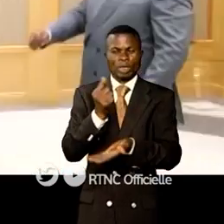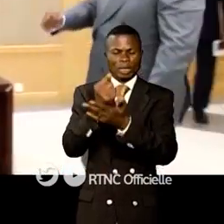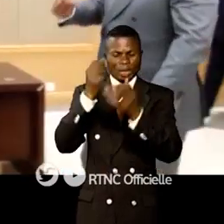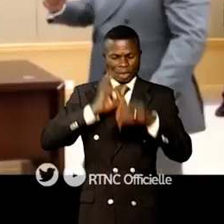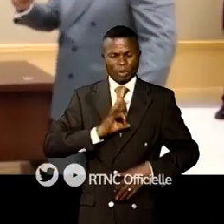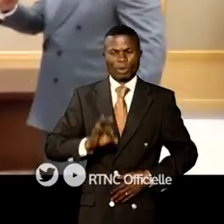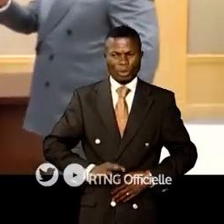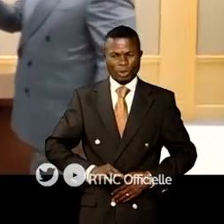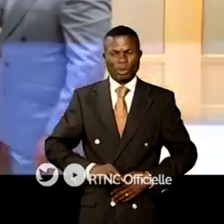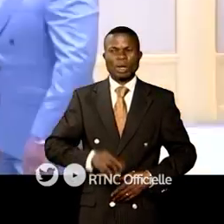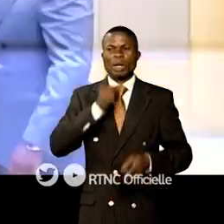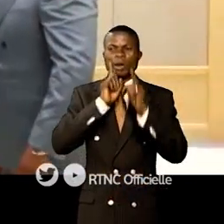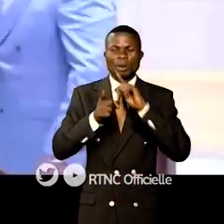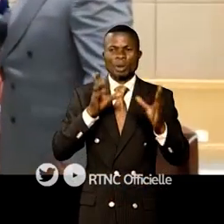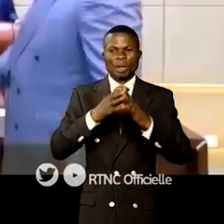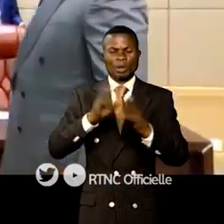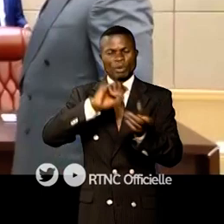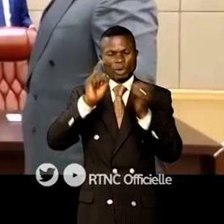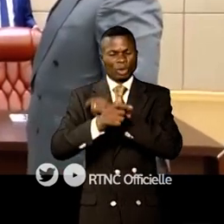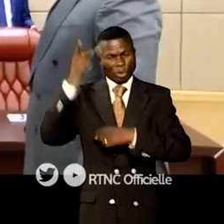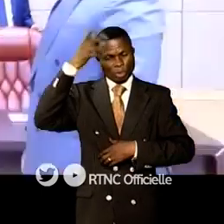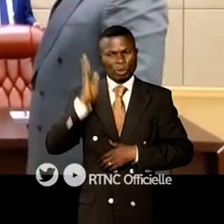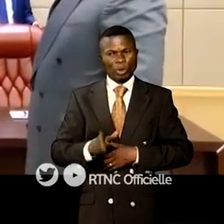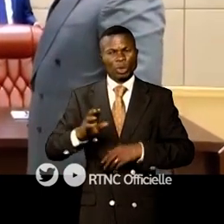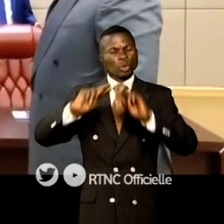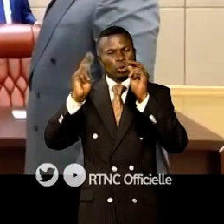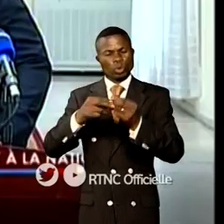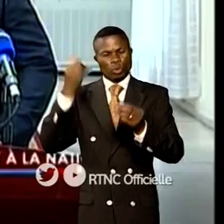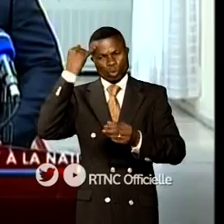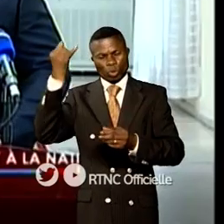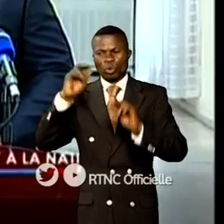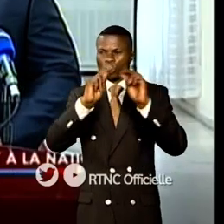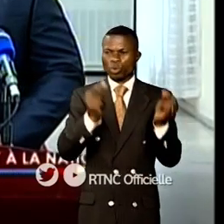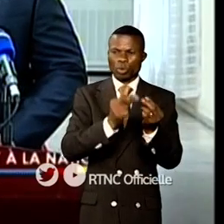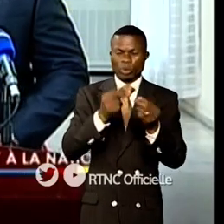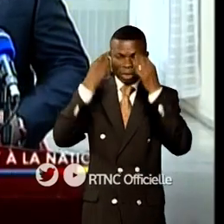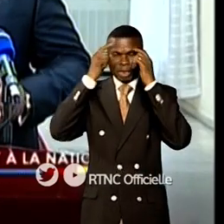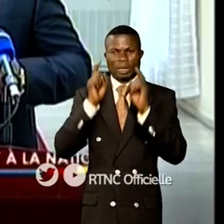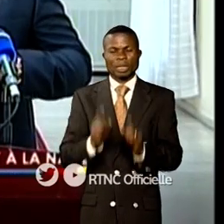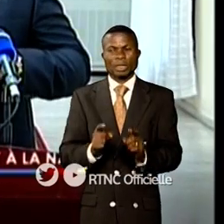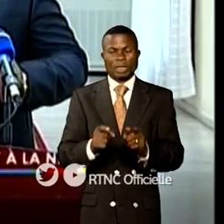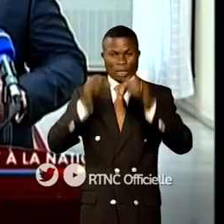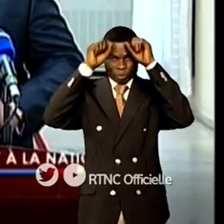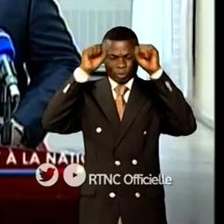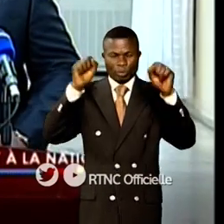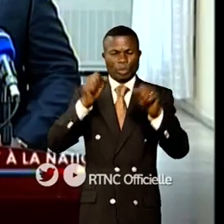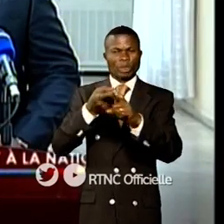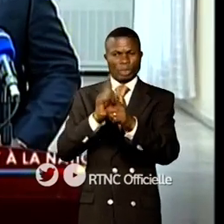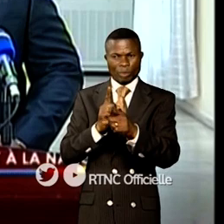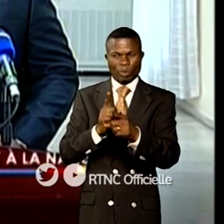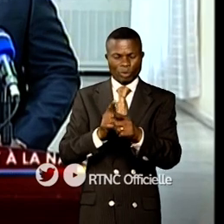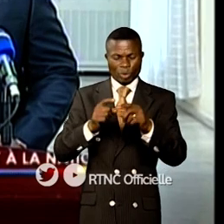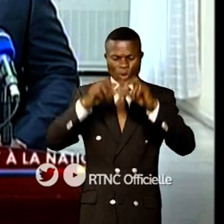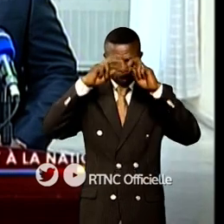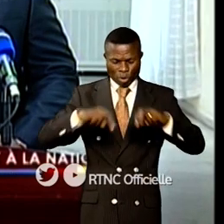Tshilombo, d'échanger directement avec les acteurs politiques et sociaux de toutes tendances. les décisions présidentielles qui découlent de la compilation